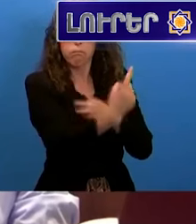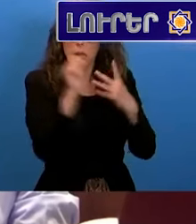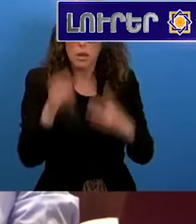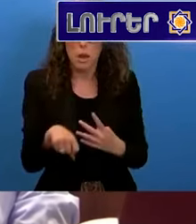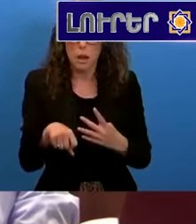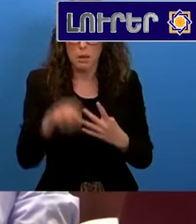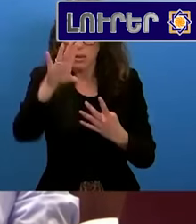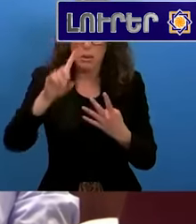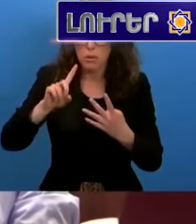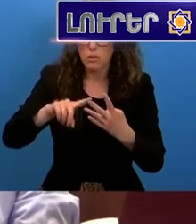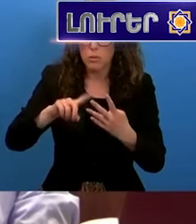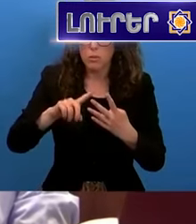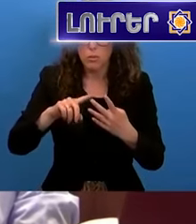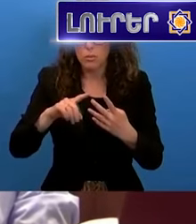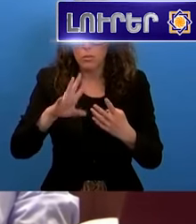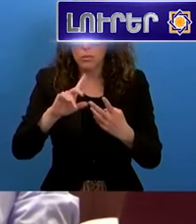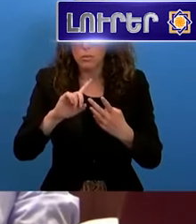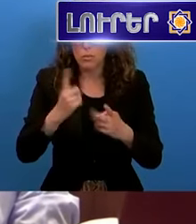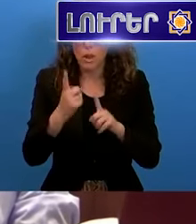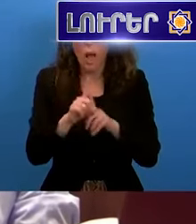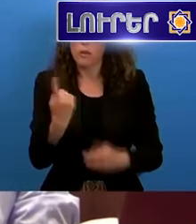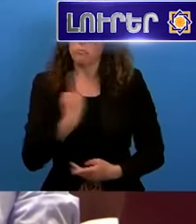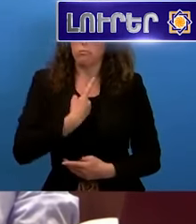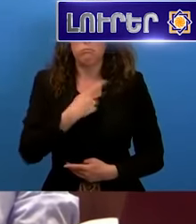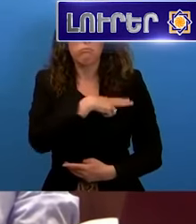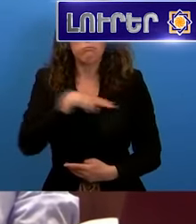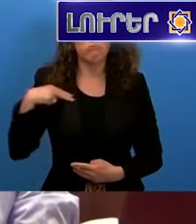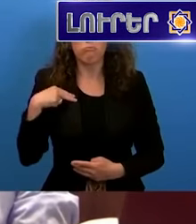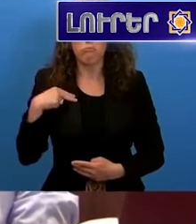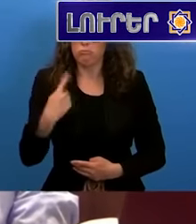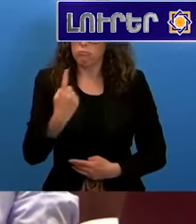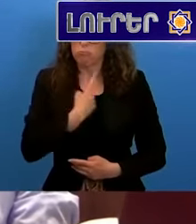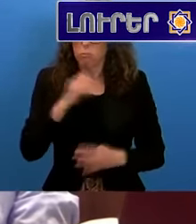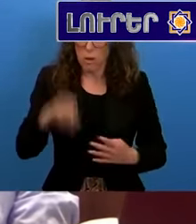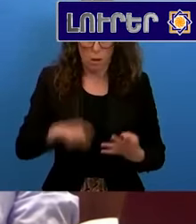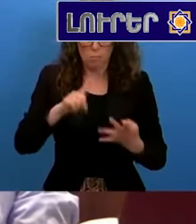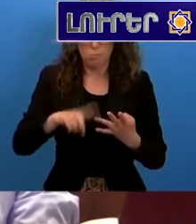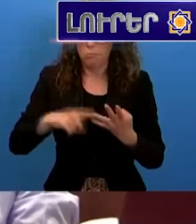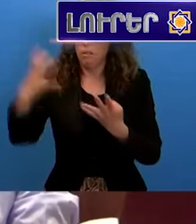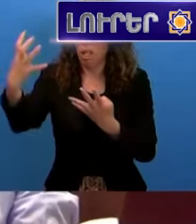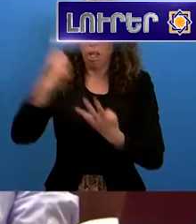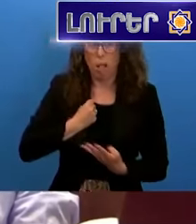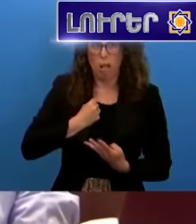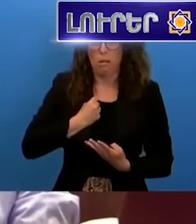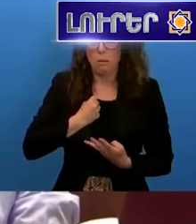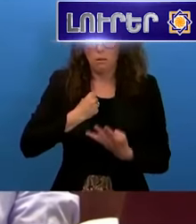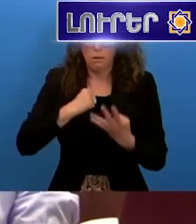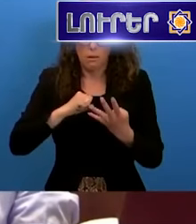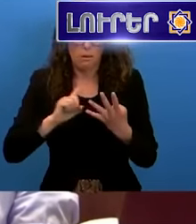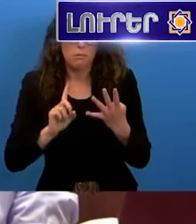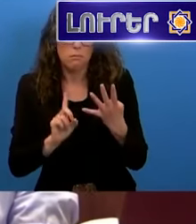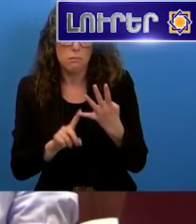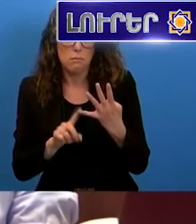շանակականց եղասպանություններու պարակային։ Շարնագելով խոսկը լիզիամարգոսյան նսա ձեվորպնիկ ժողովորդները պետք է անսնի նոր պուլ և